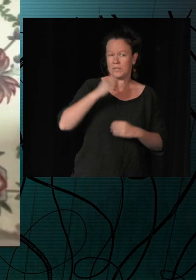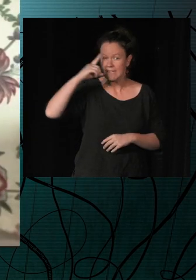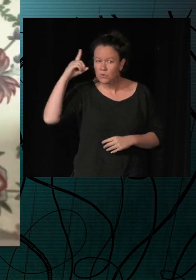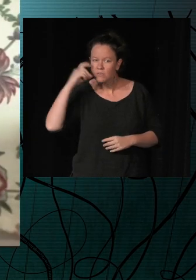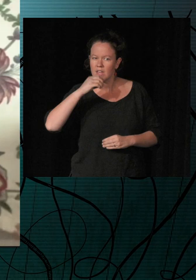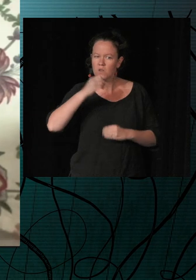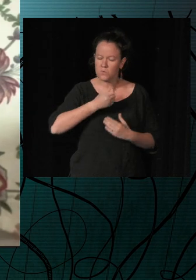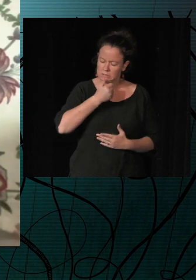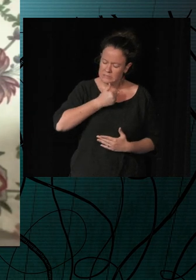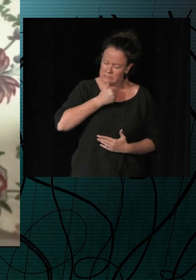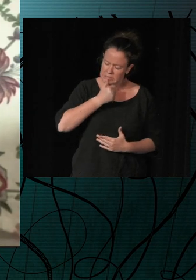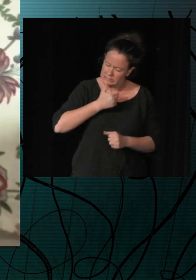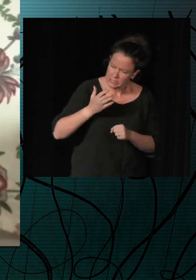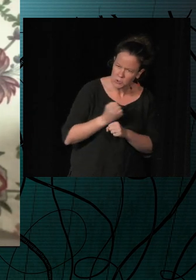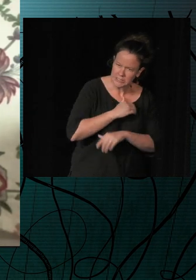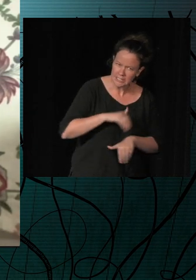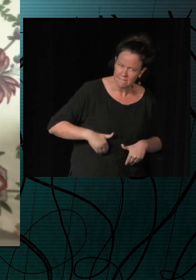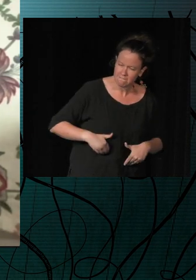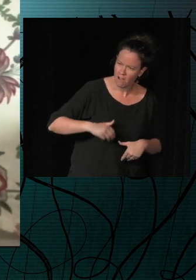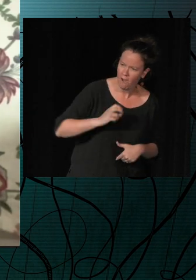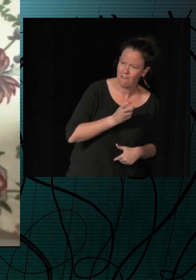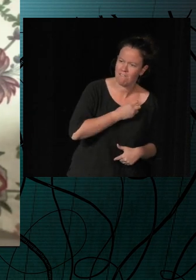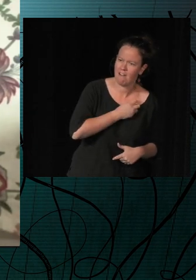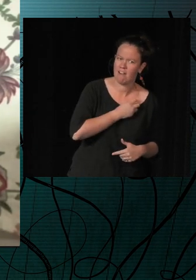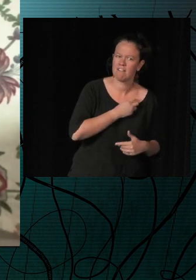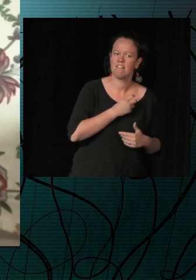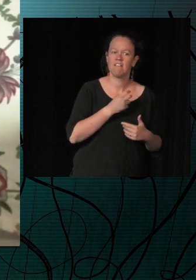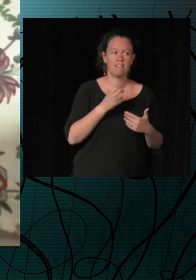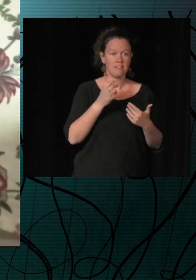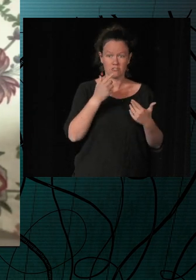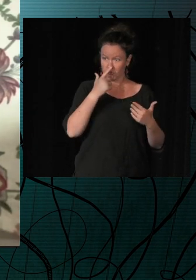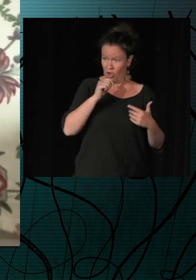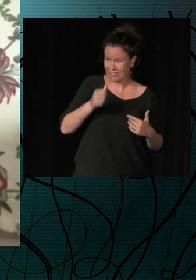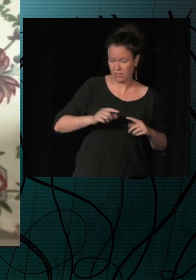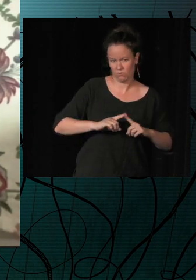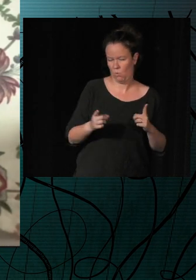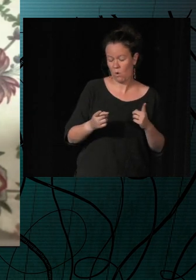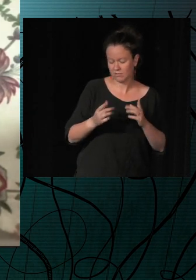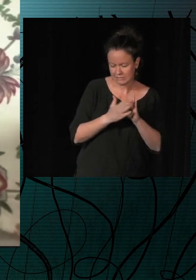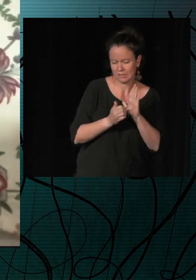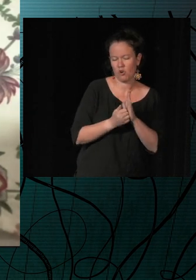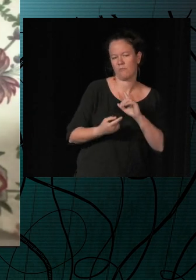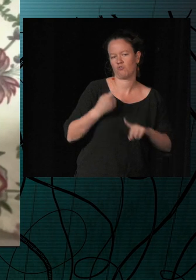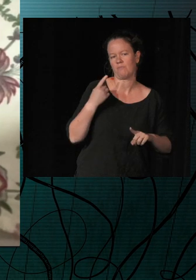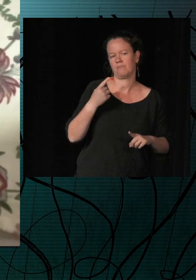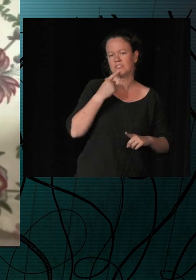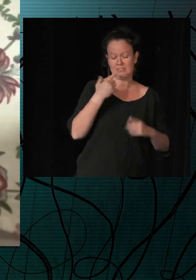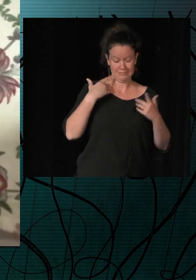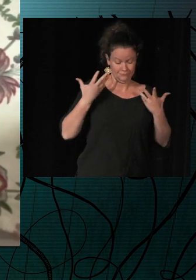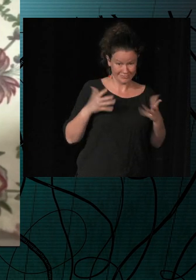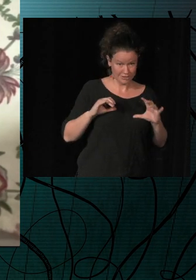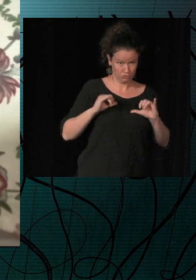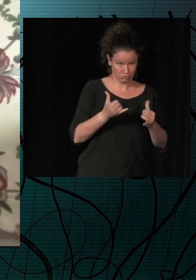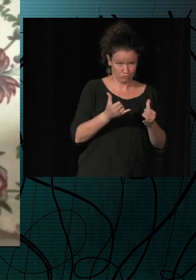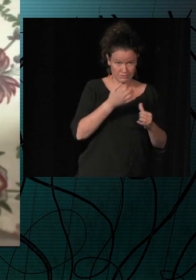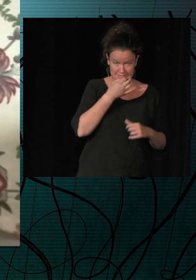ces trucsl euh vont nourrir une sorte d'élitisme hyper désagréable de bah moi j'en ai chier donc forcément tu vas en chier et en plus